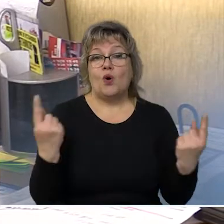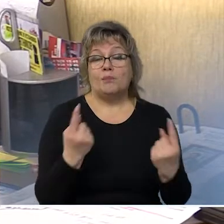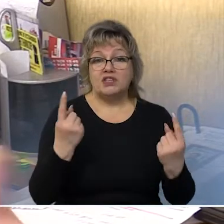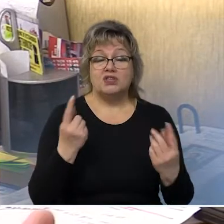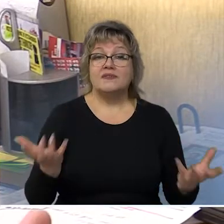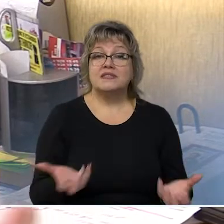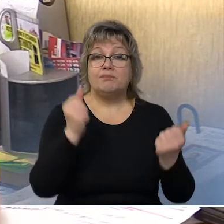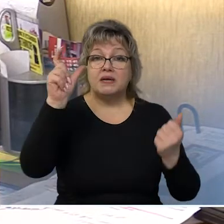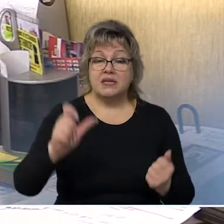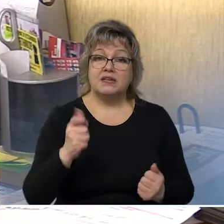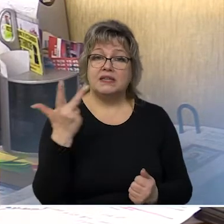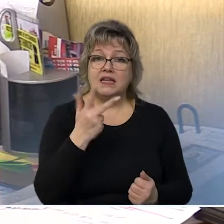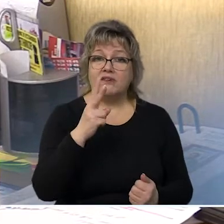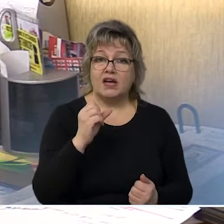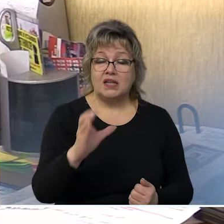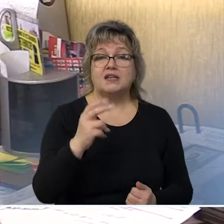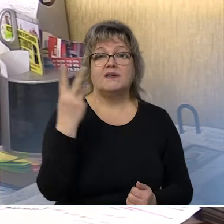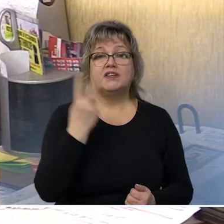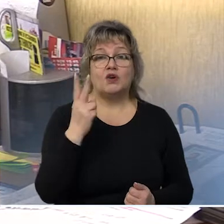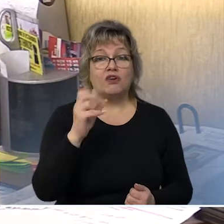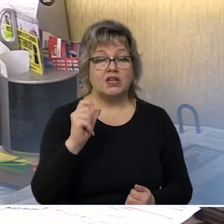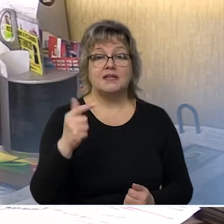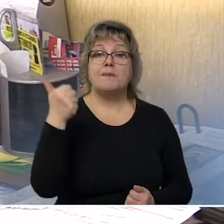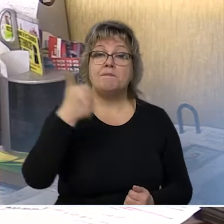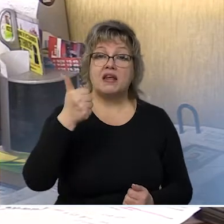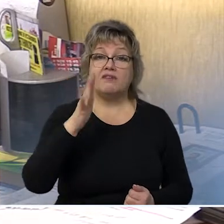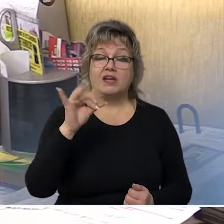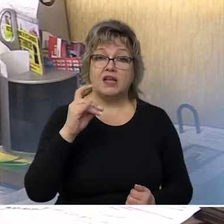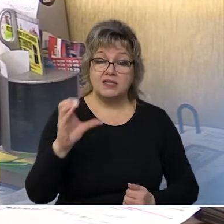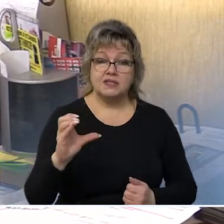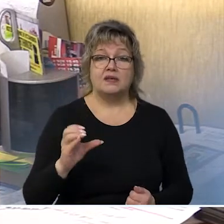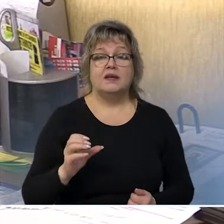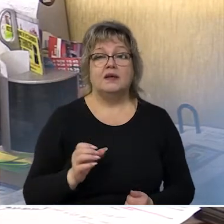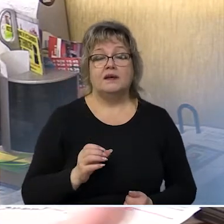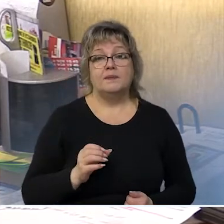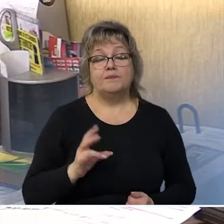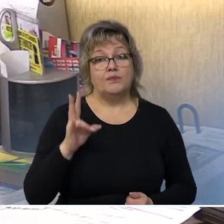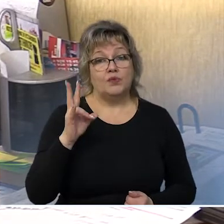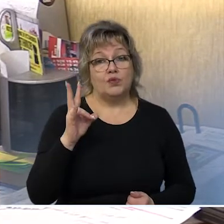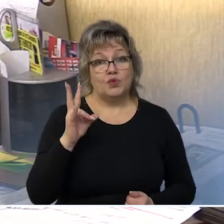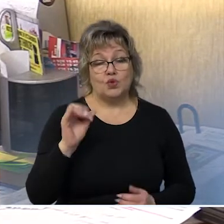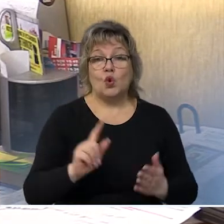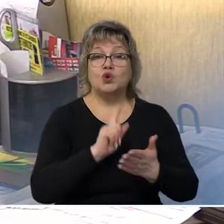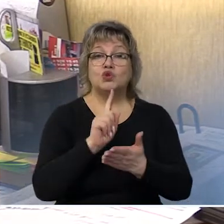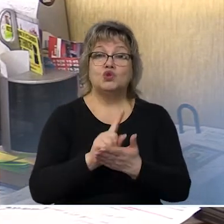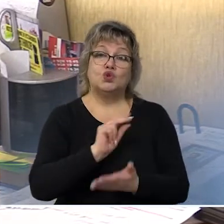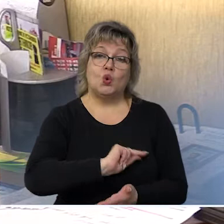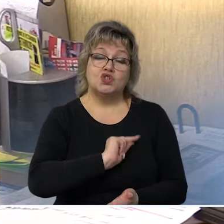спасателя третьего класса, второго класса, первого класса, до